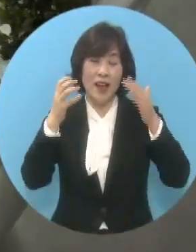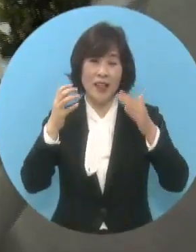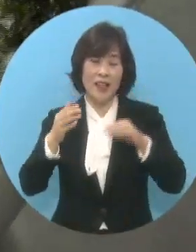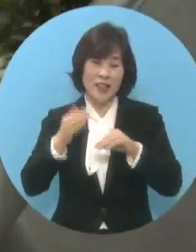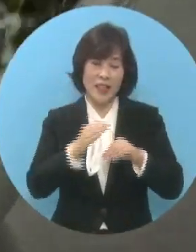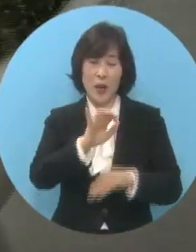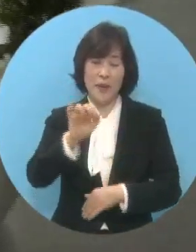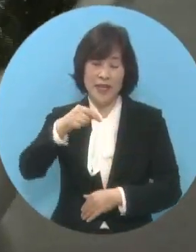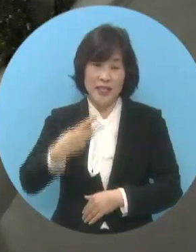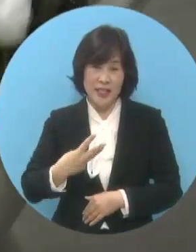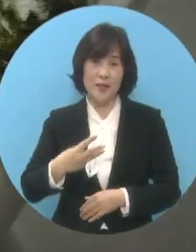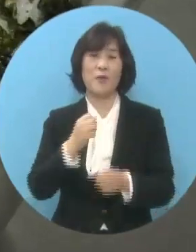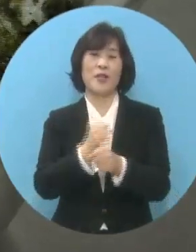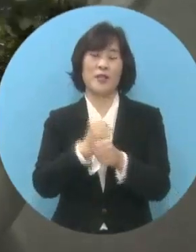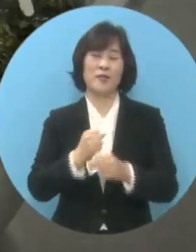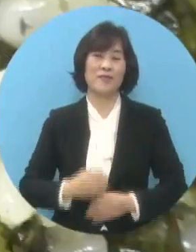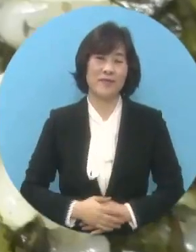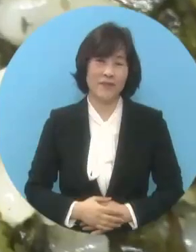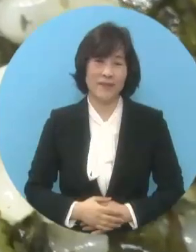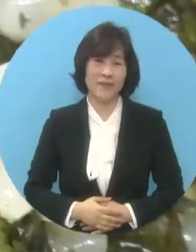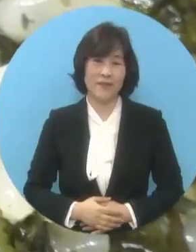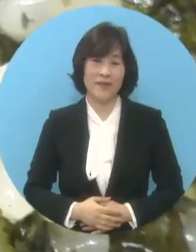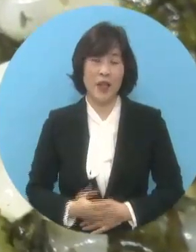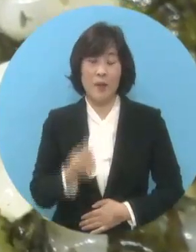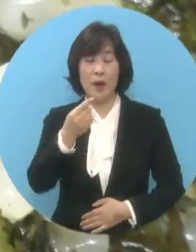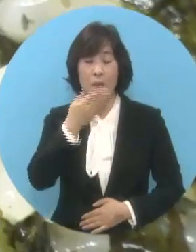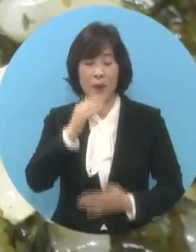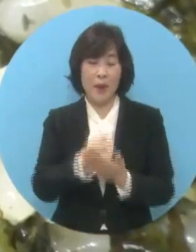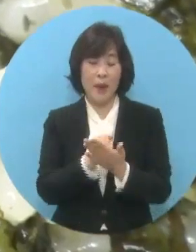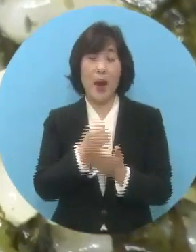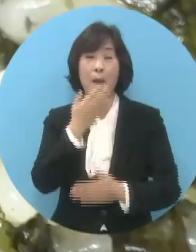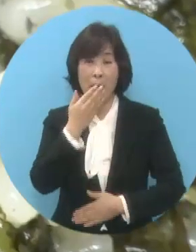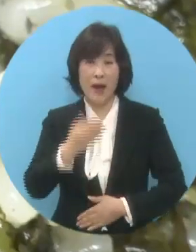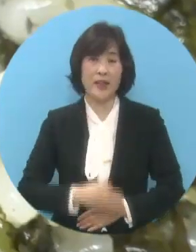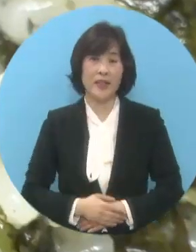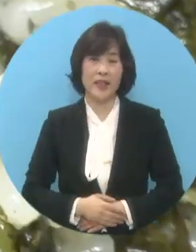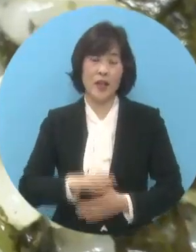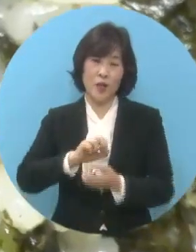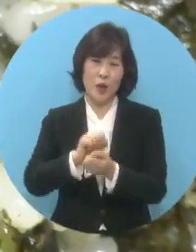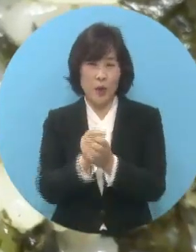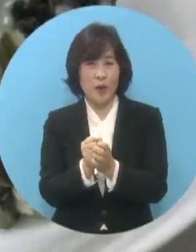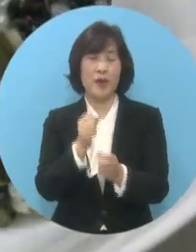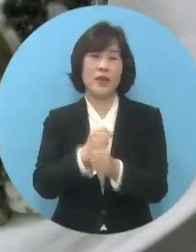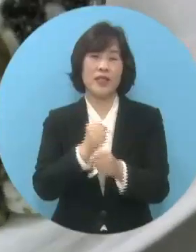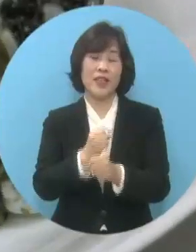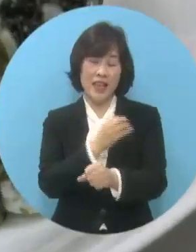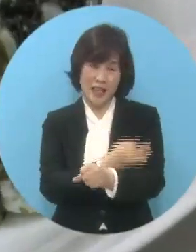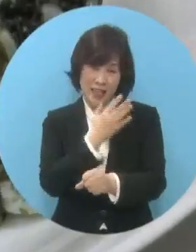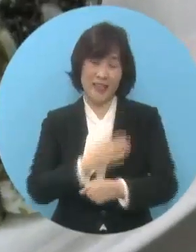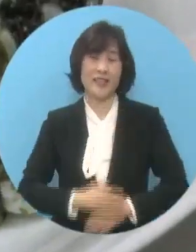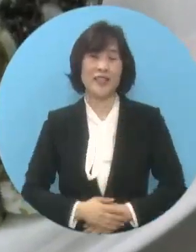다진 피클 장아찌도 생산하고 있습니다. 곧바로 밥에 비벼 먹을 수 있고 주먹밥 등을 만들 수 있는